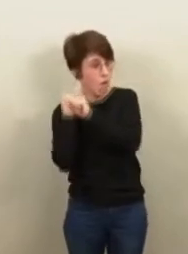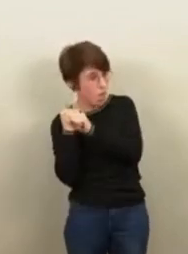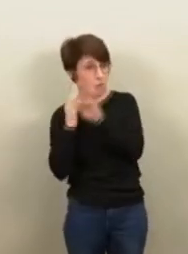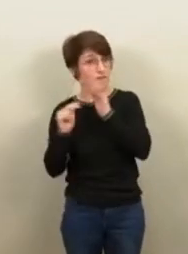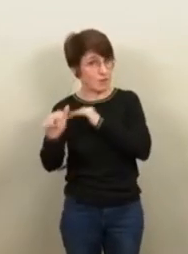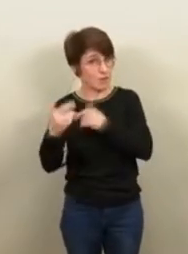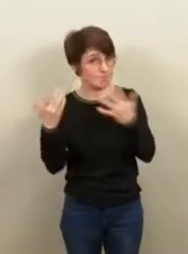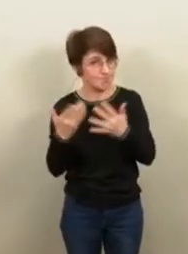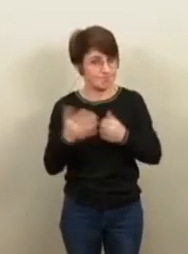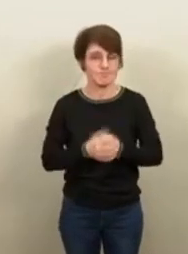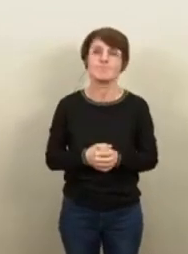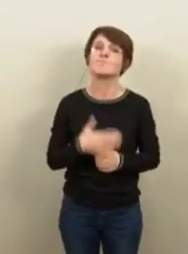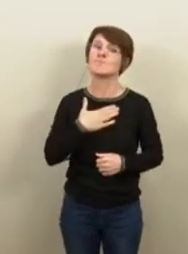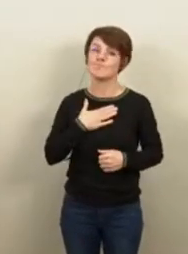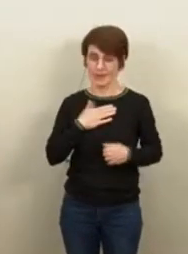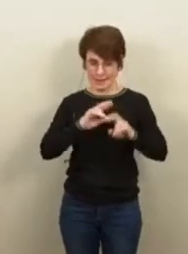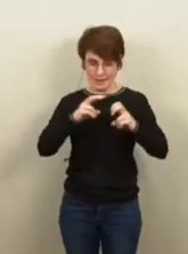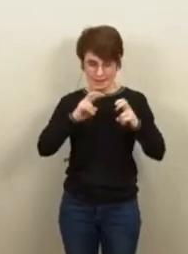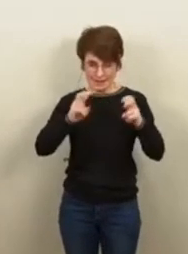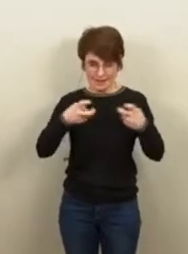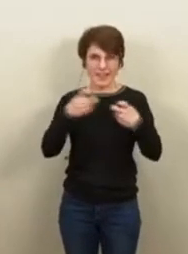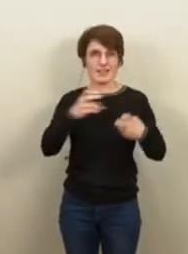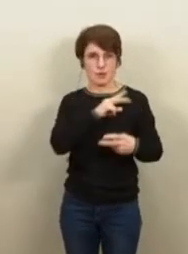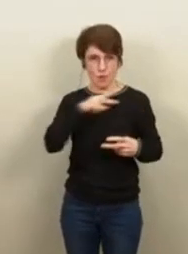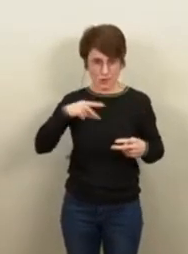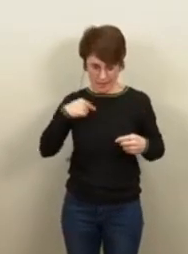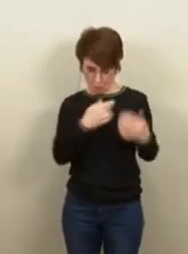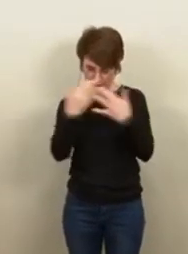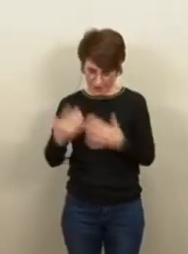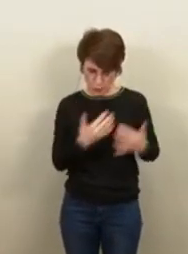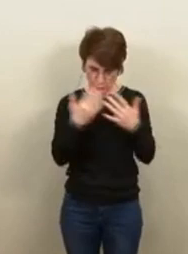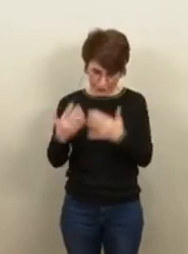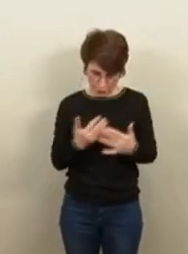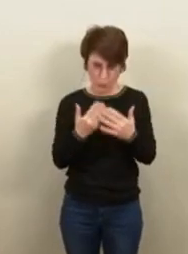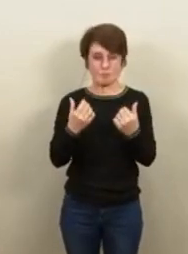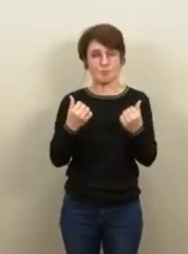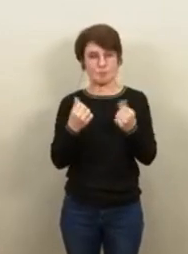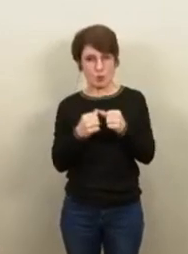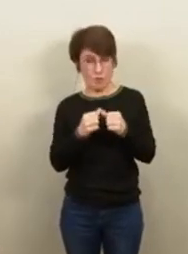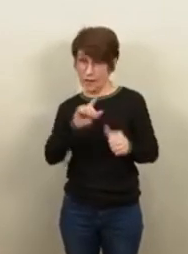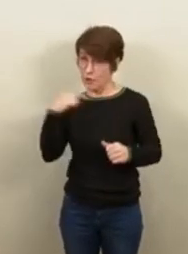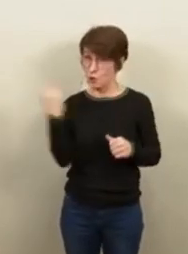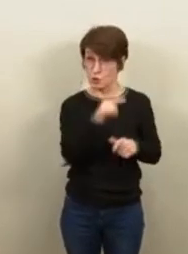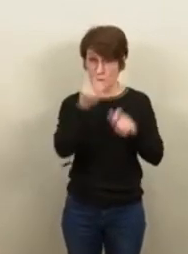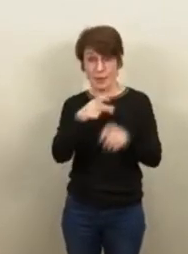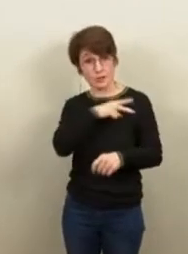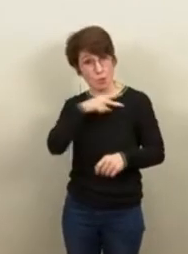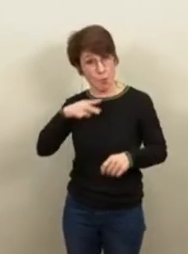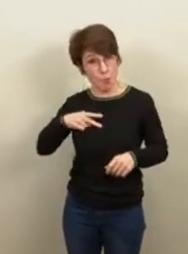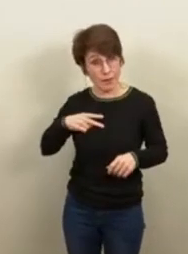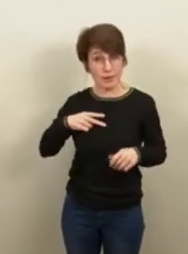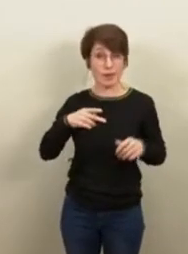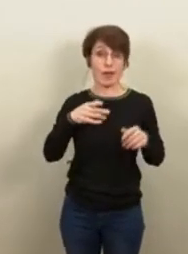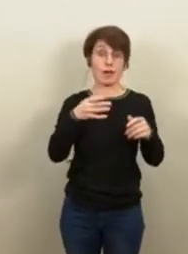sur le calcul de la taxe foncière. Petit rappel, elle doit être payée par tous les propriétaires d'un bien immobilier